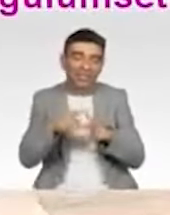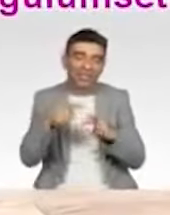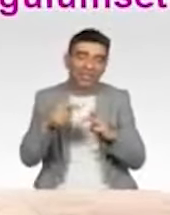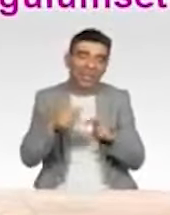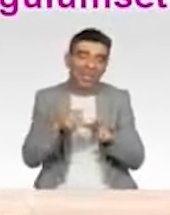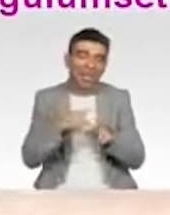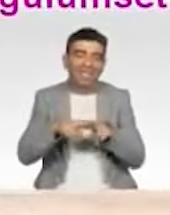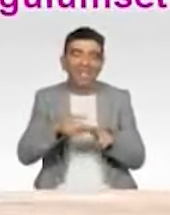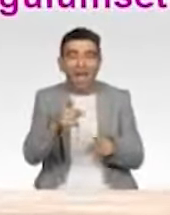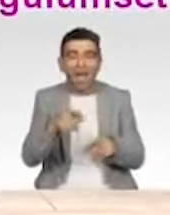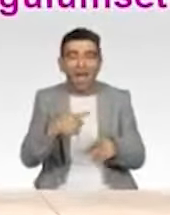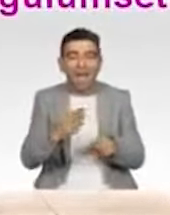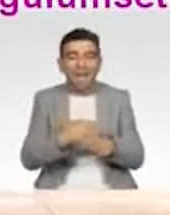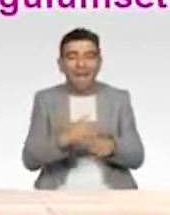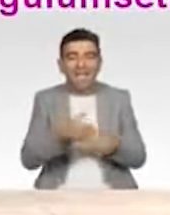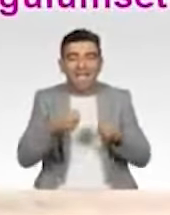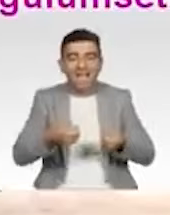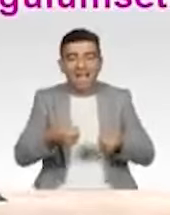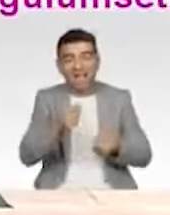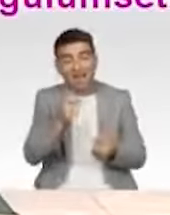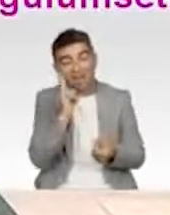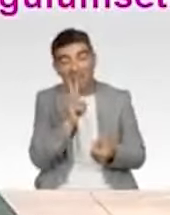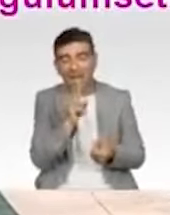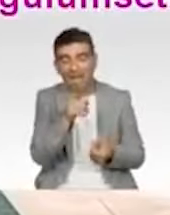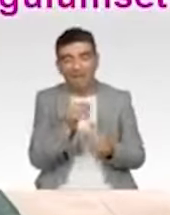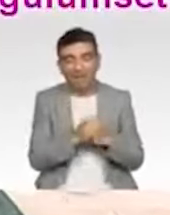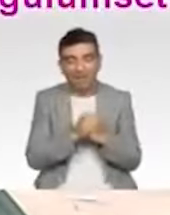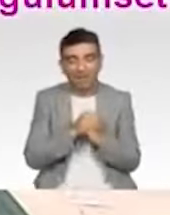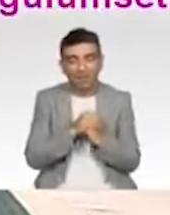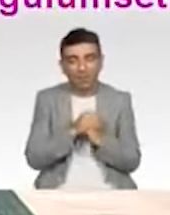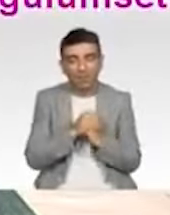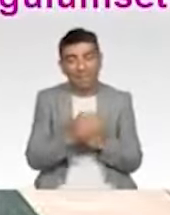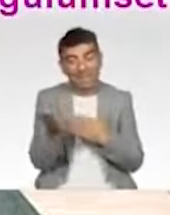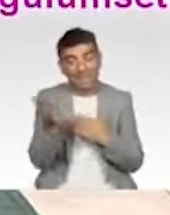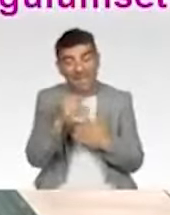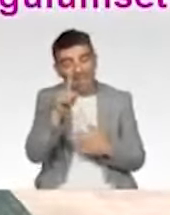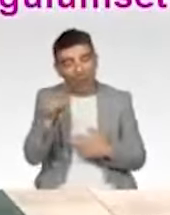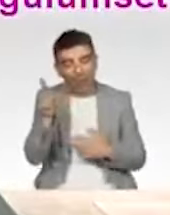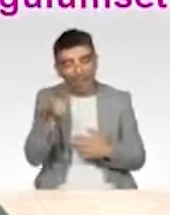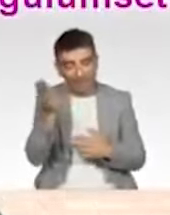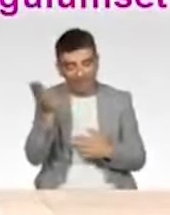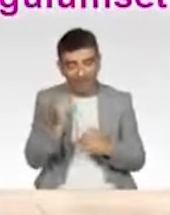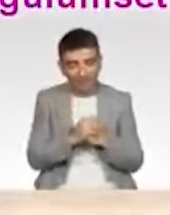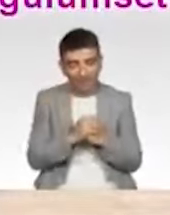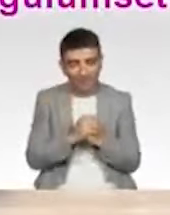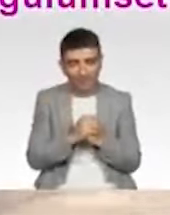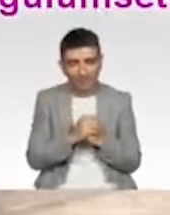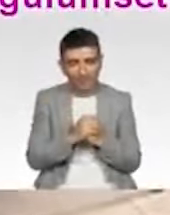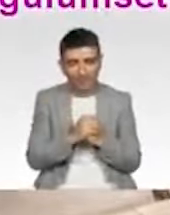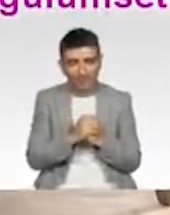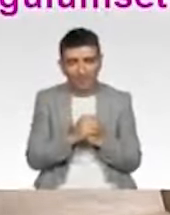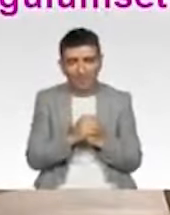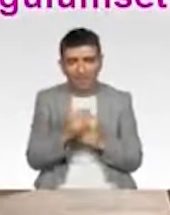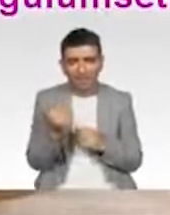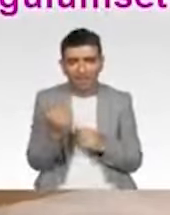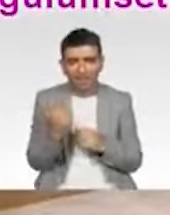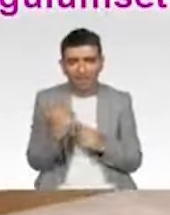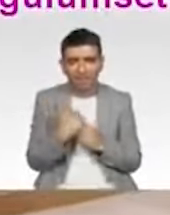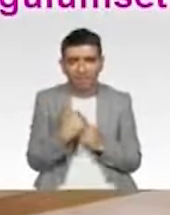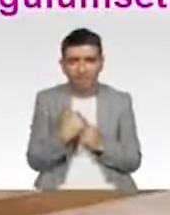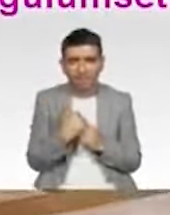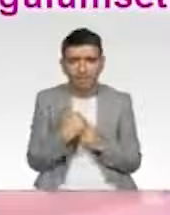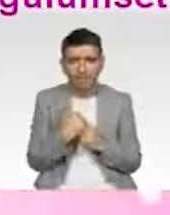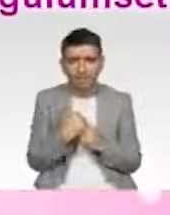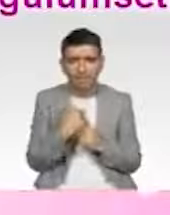Pazar severiz. Evet, gelsin bakalım Nijerya pazarı bizim pazarlara benziyor mu? Gelsin yönetmen. Gel şöyle yanıma gel hayatım. Evet. Arkadaşlar biz